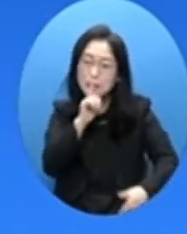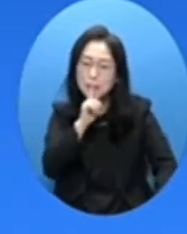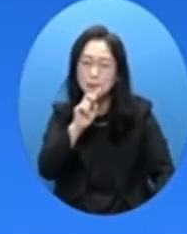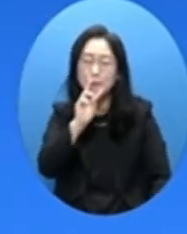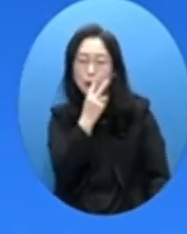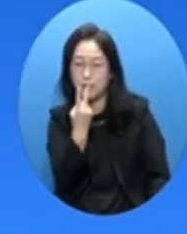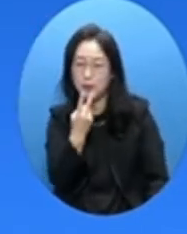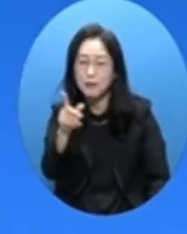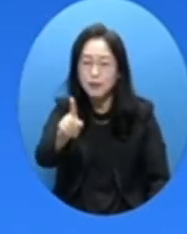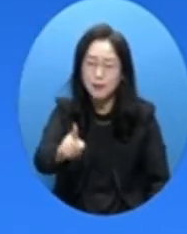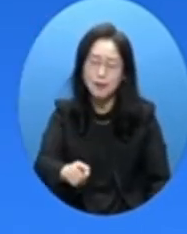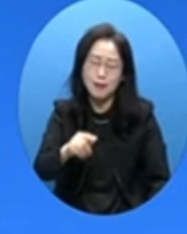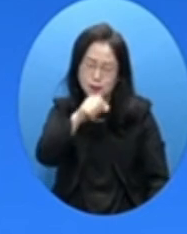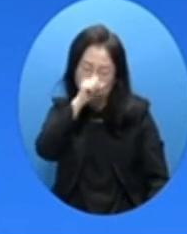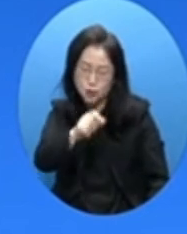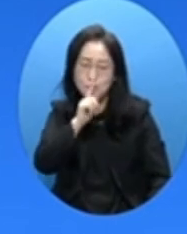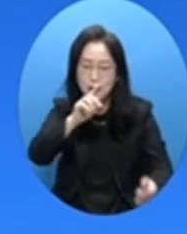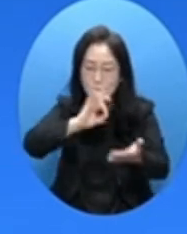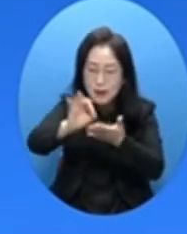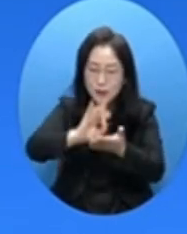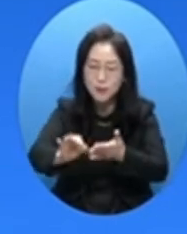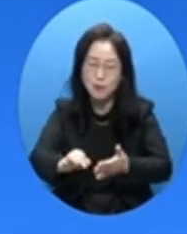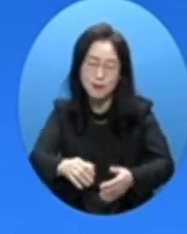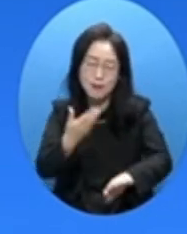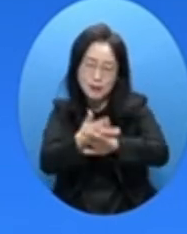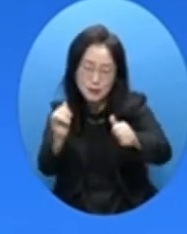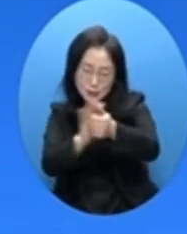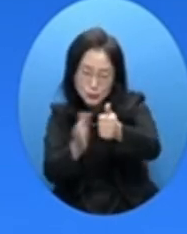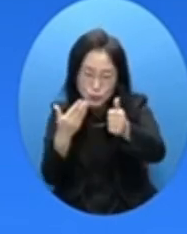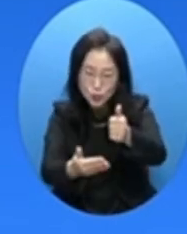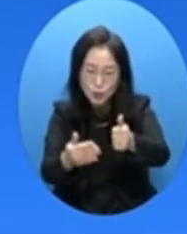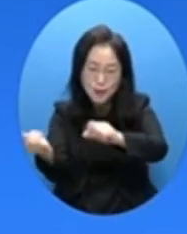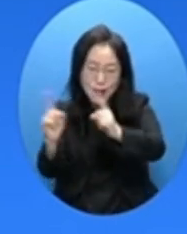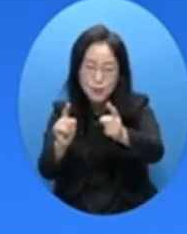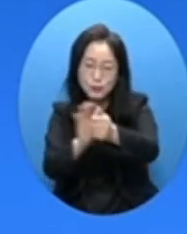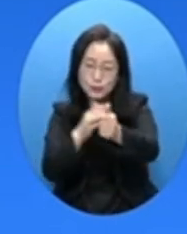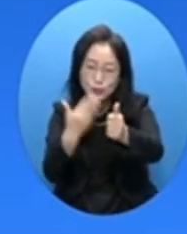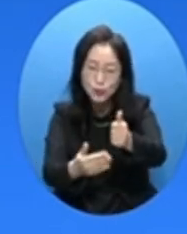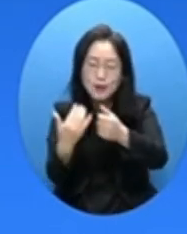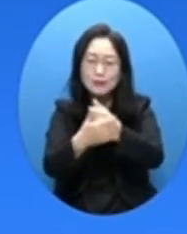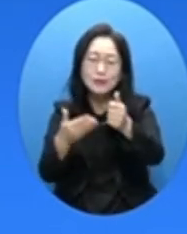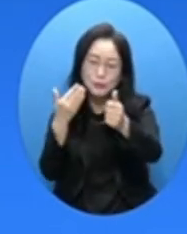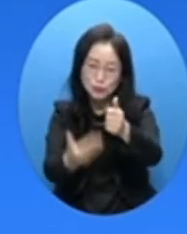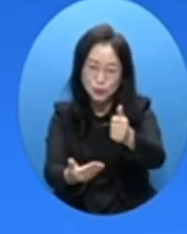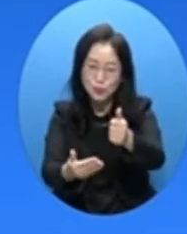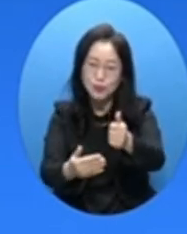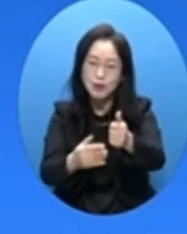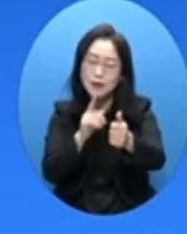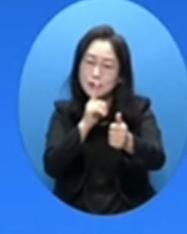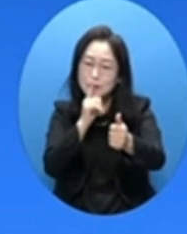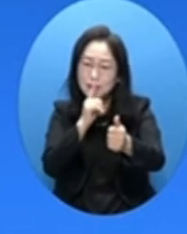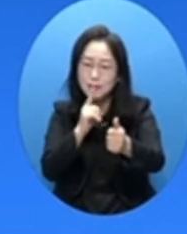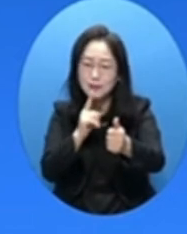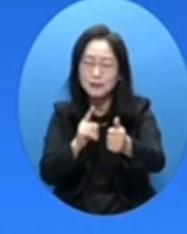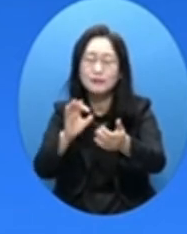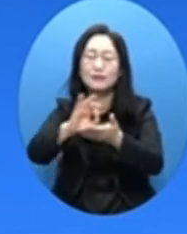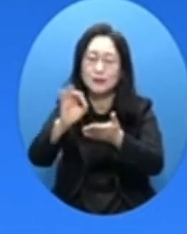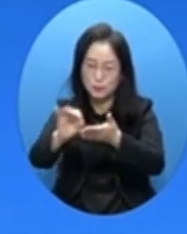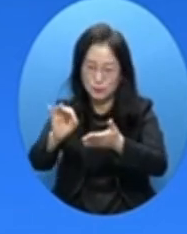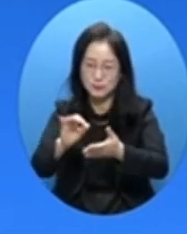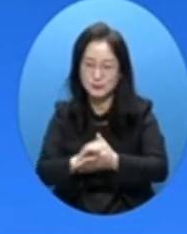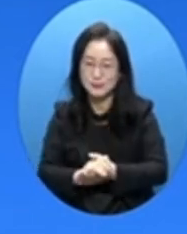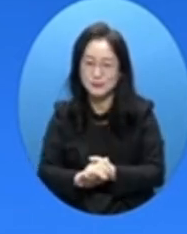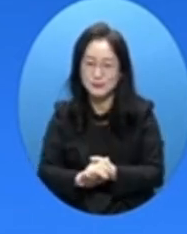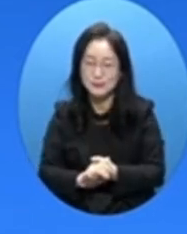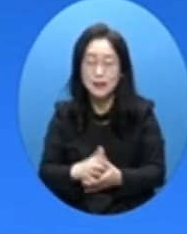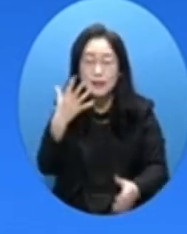우리가 긍정적인 고백을 하고 남을 살리고 치려고 회복시키는 은혜를 전하는 입술로 바껴지고 그러던 고백을 하게 되는 것입니다